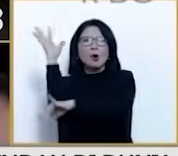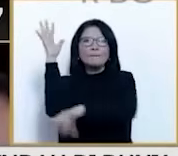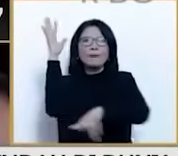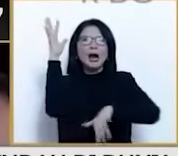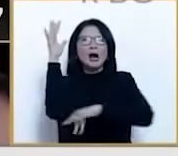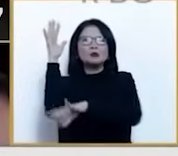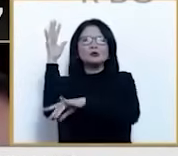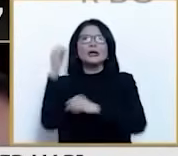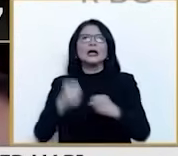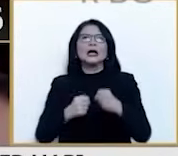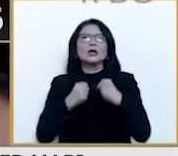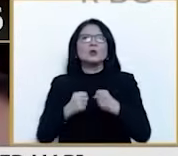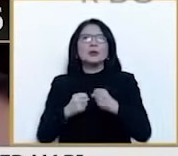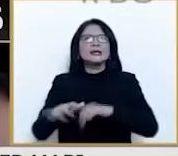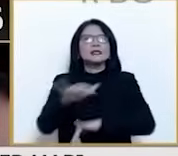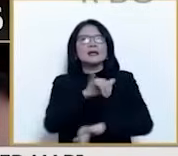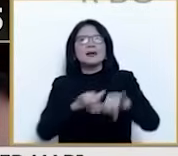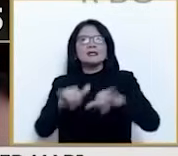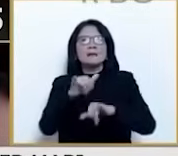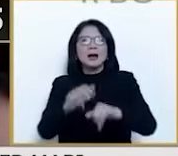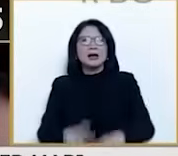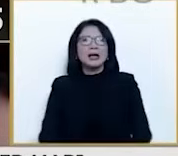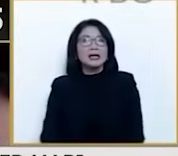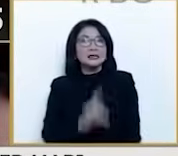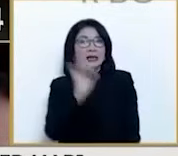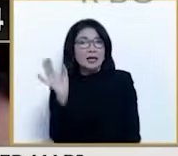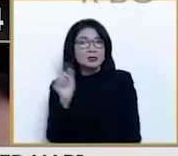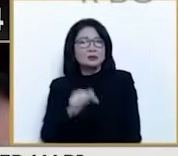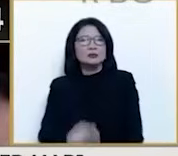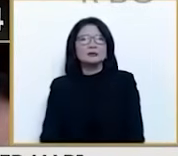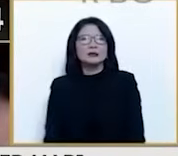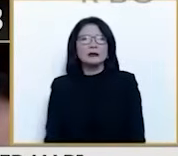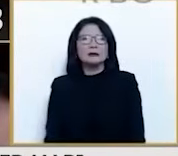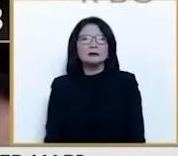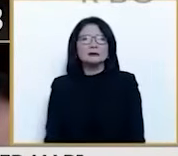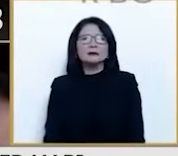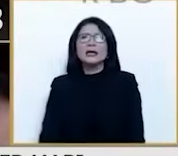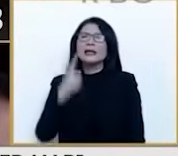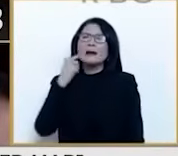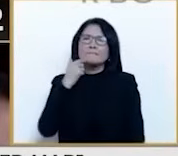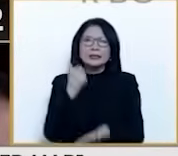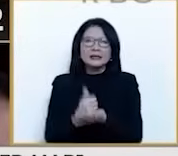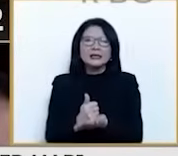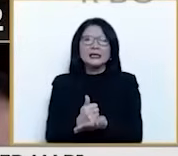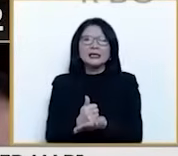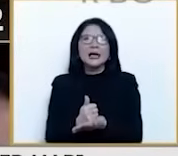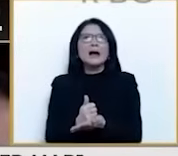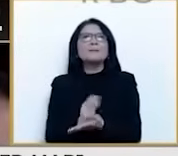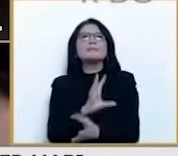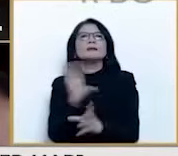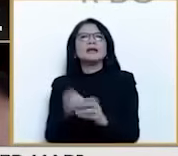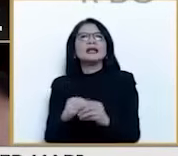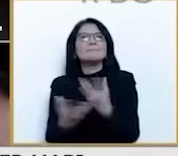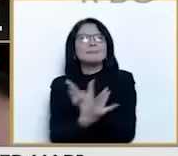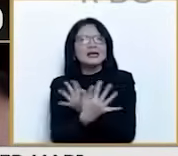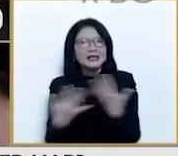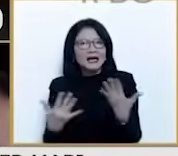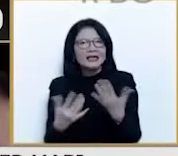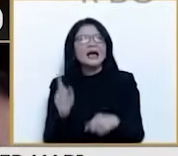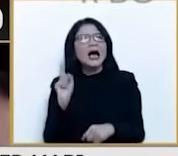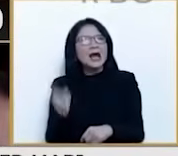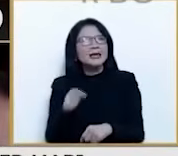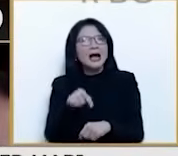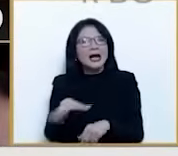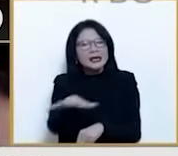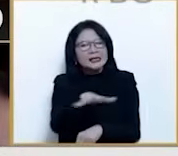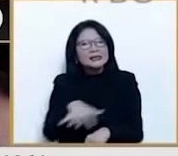menjadi kekuatan kita bersama. Selain itu, hal yang menjadi penting adalah juga melibatkan masyarakat yang ada